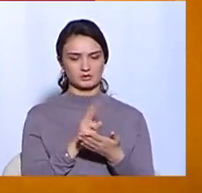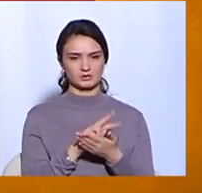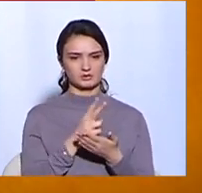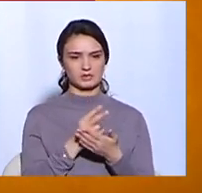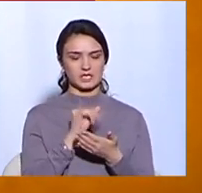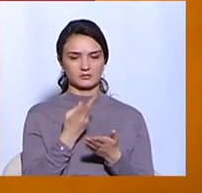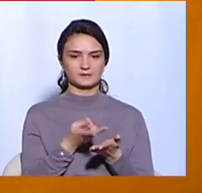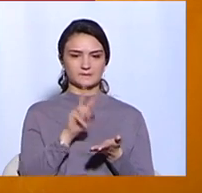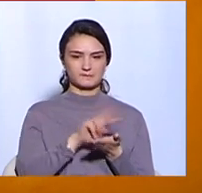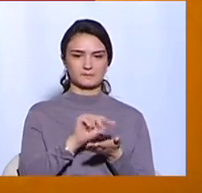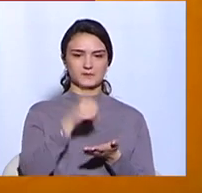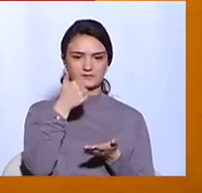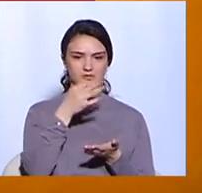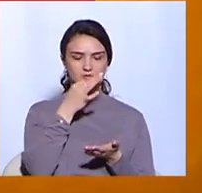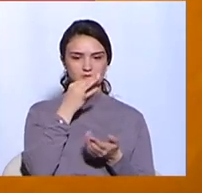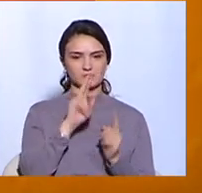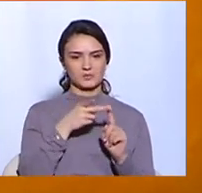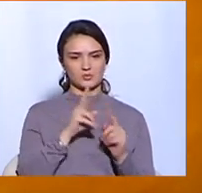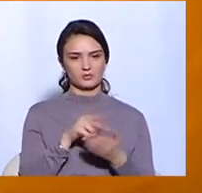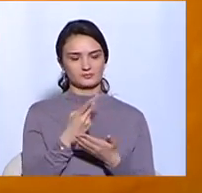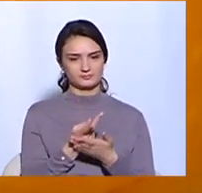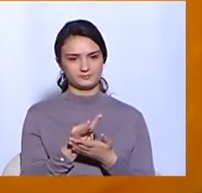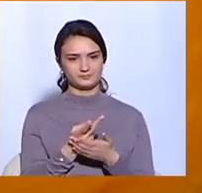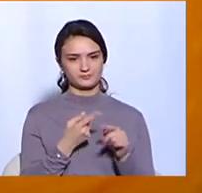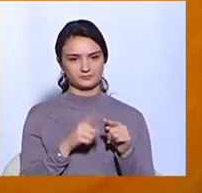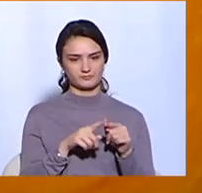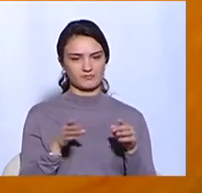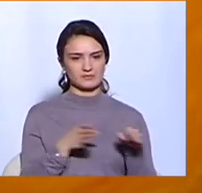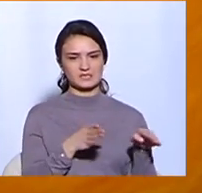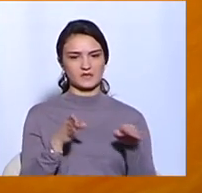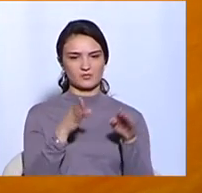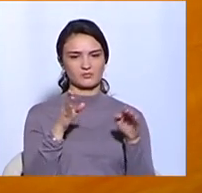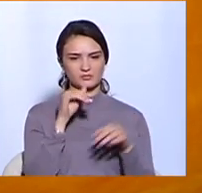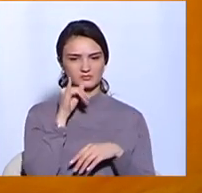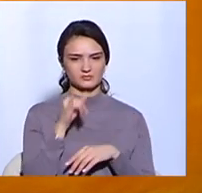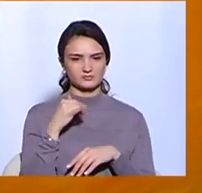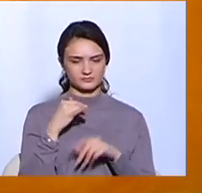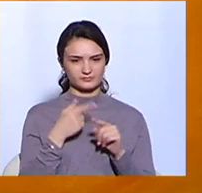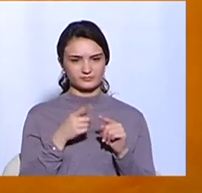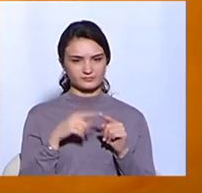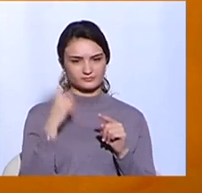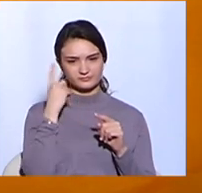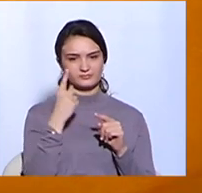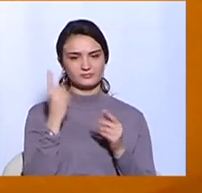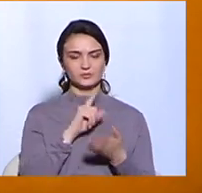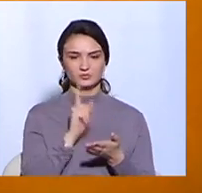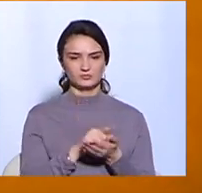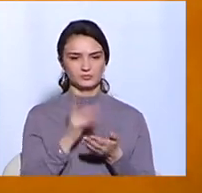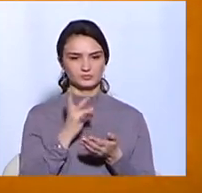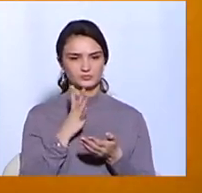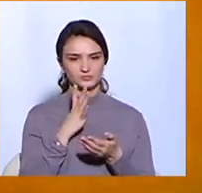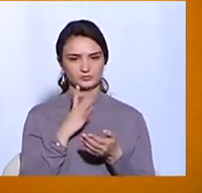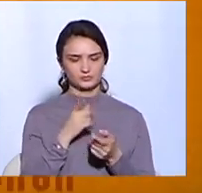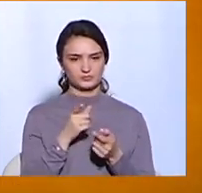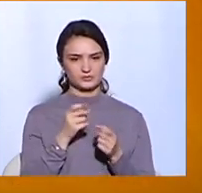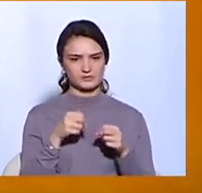მკვეთრად გადაბრუნდით ჯერ ერთ, შემდეგ მეორე მხარეს. მგზავრობის აუტანგობის დასაძლევად აუცილებელია